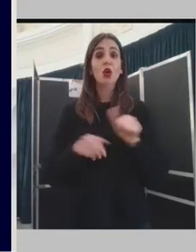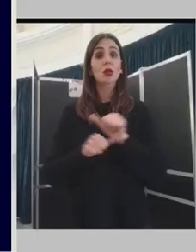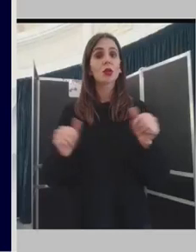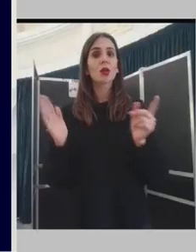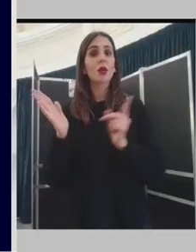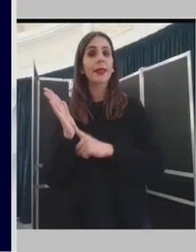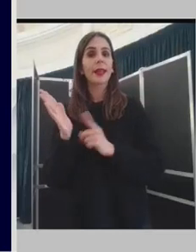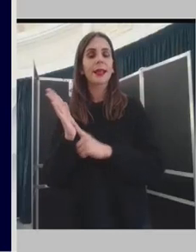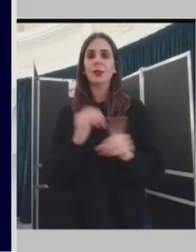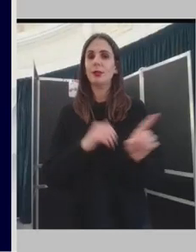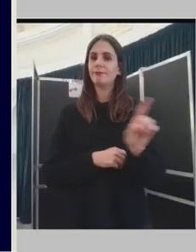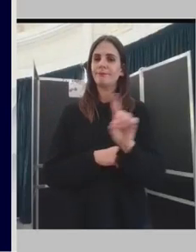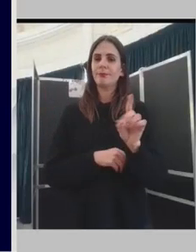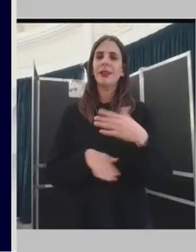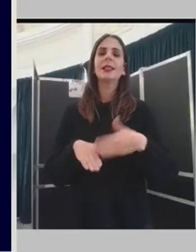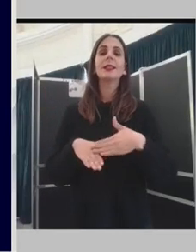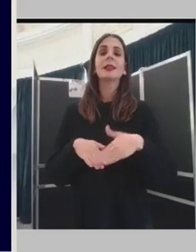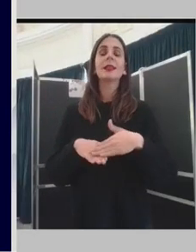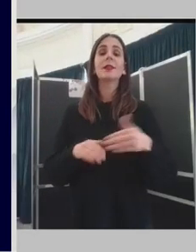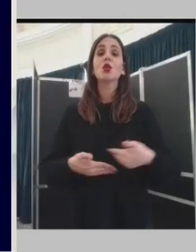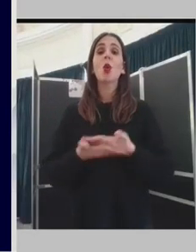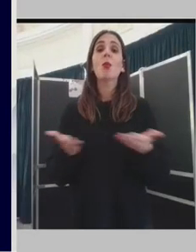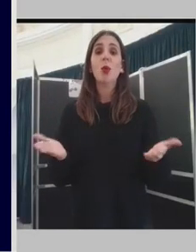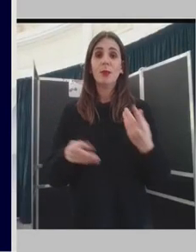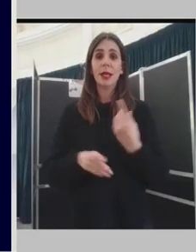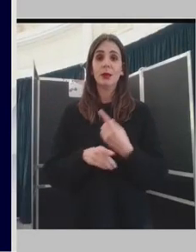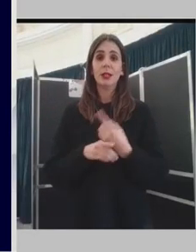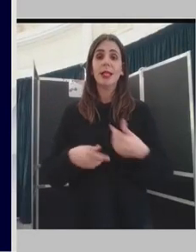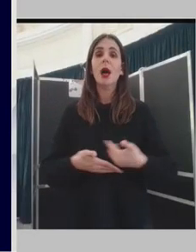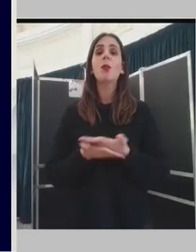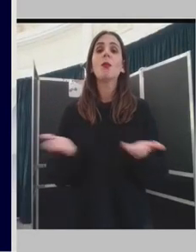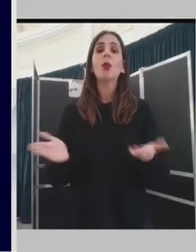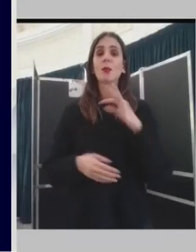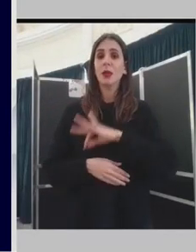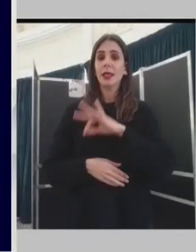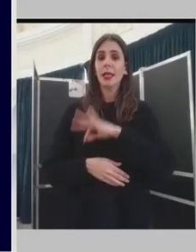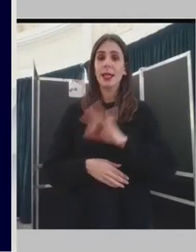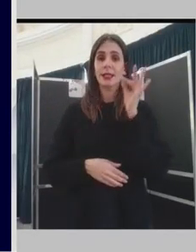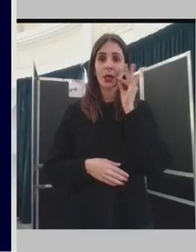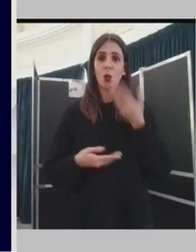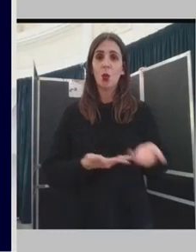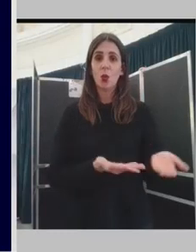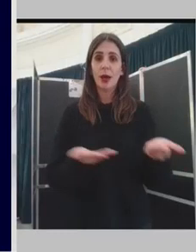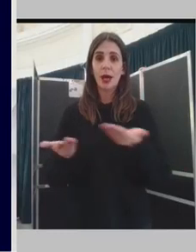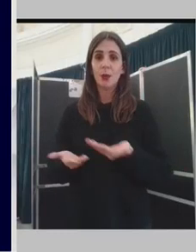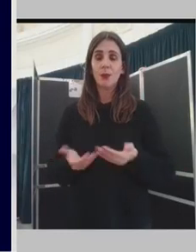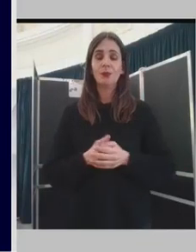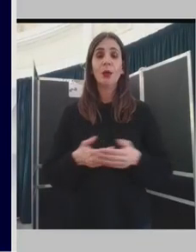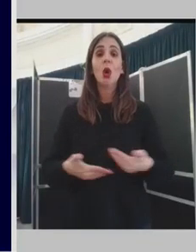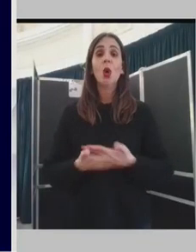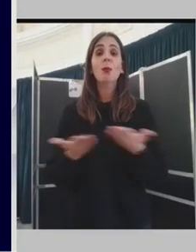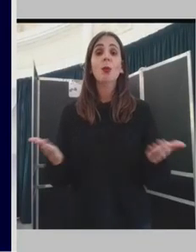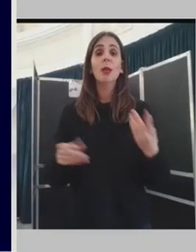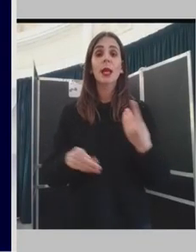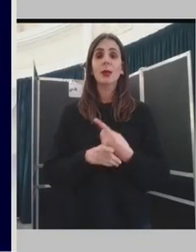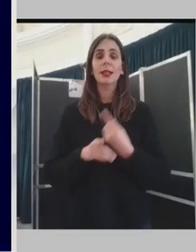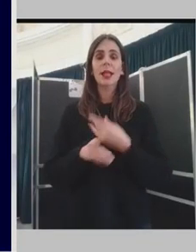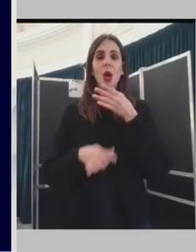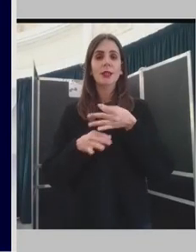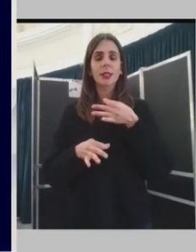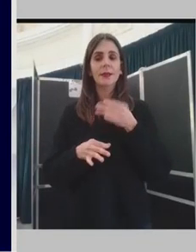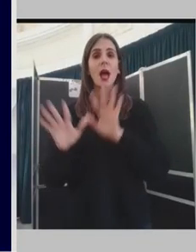è un servizio di pubblica utilità, è pubblico interesse. E quindi pubblica utilità, informare e prevenire,